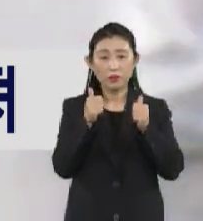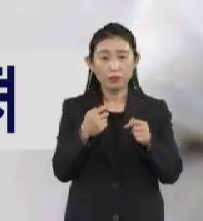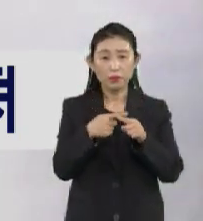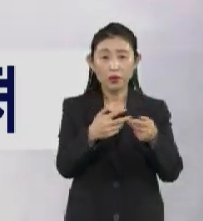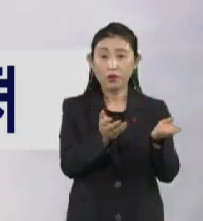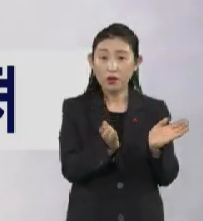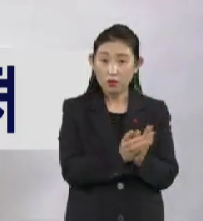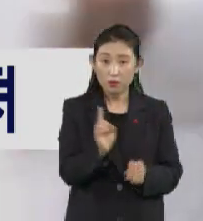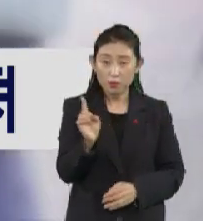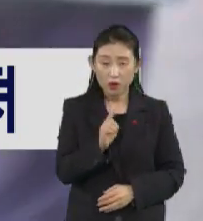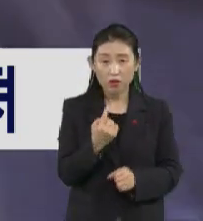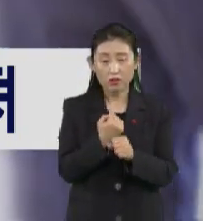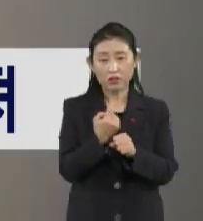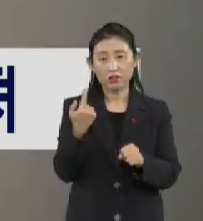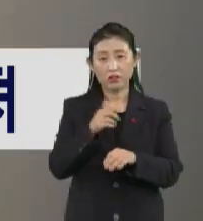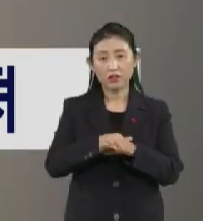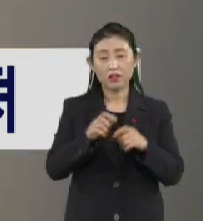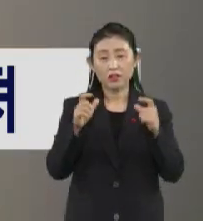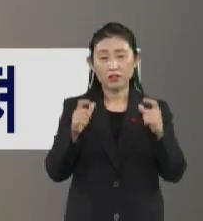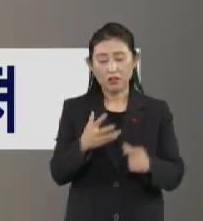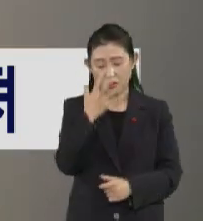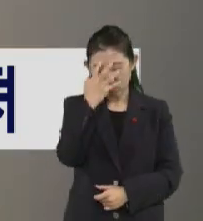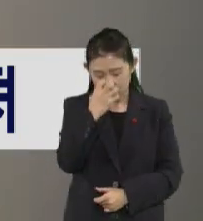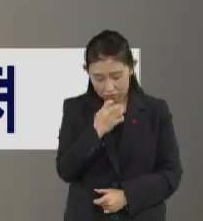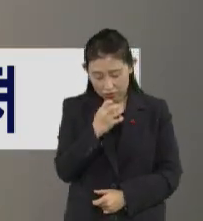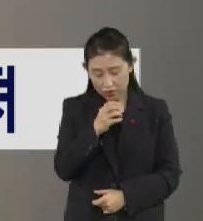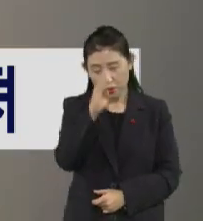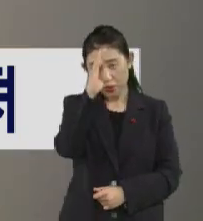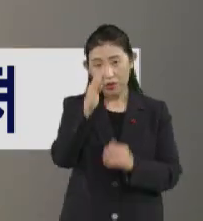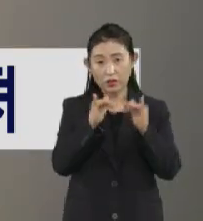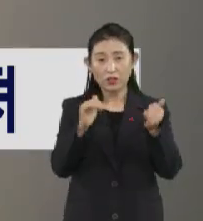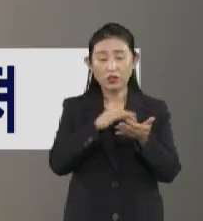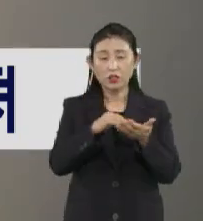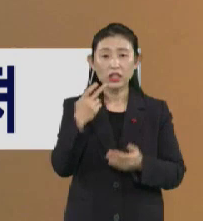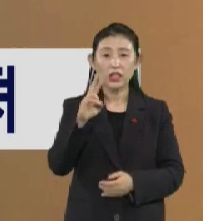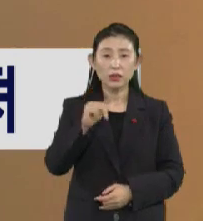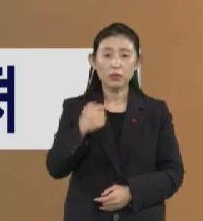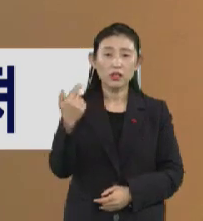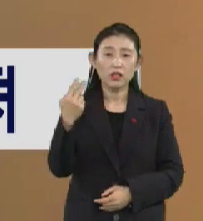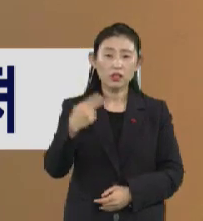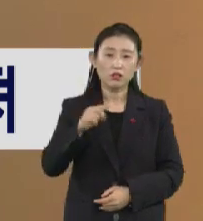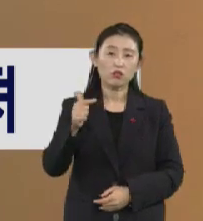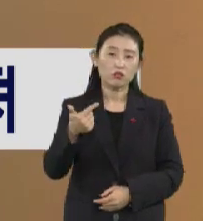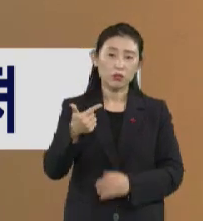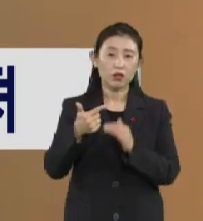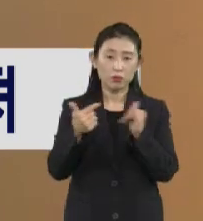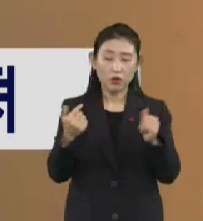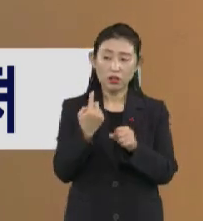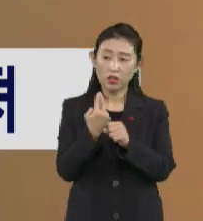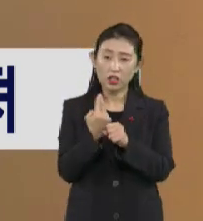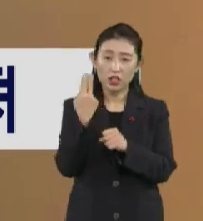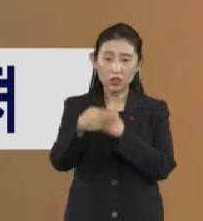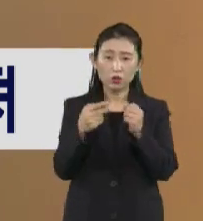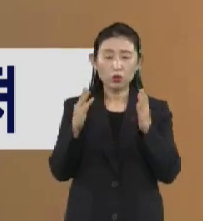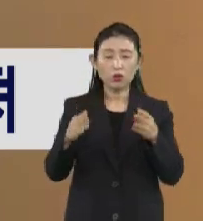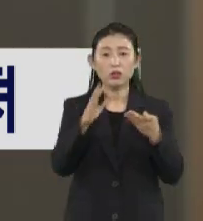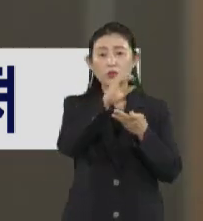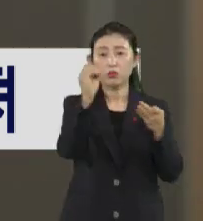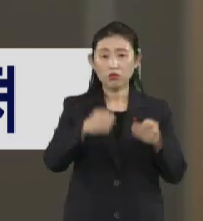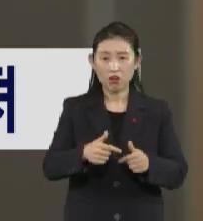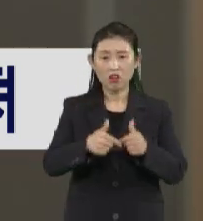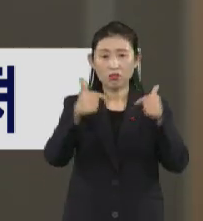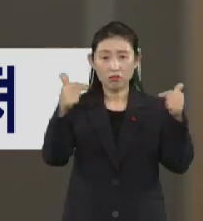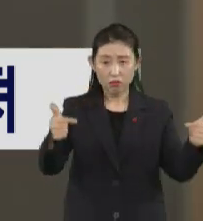건강보험심사평가원에 따르면 지난해 대전 지역에서 우울증 진단을 받은 환자는 2만 2,600명으로 2년 새 14%